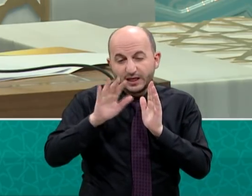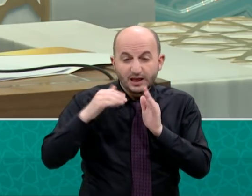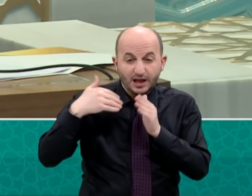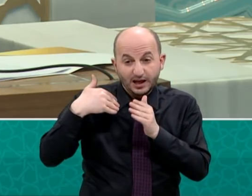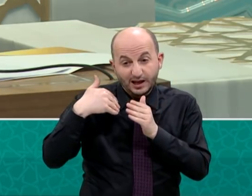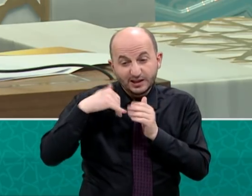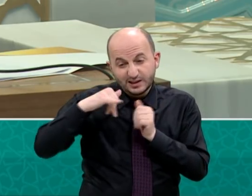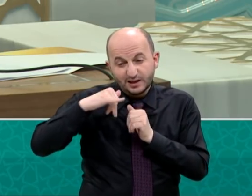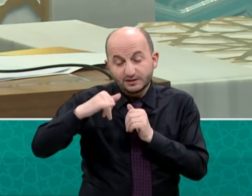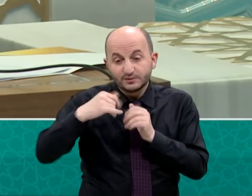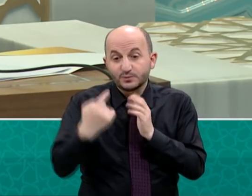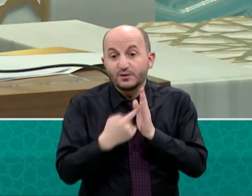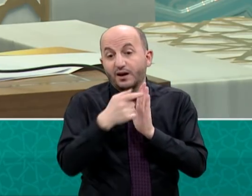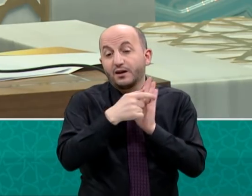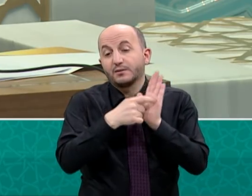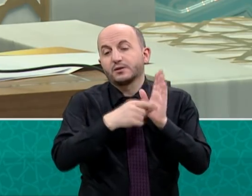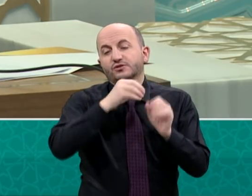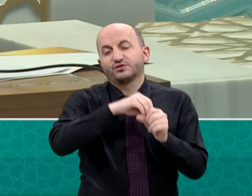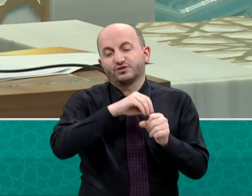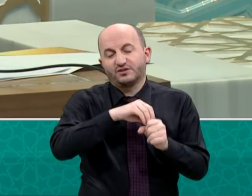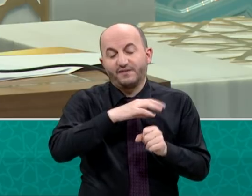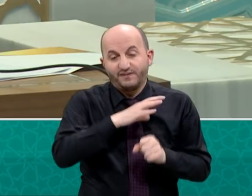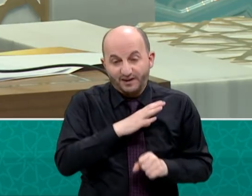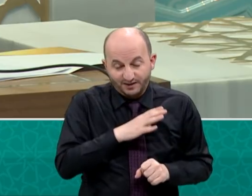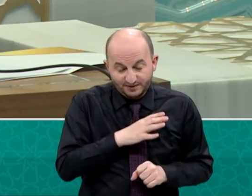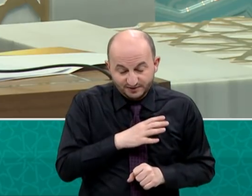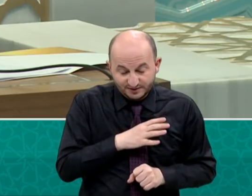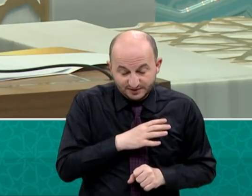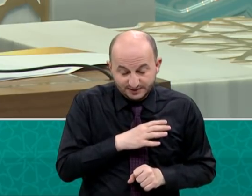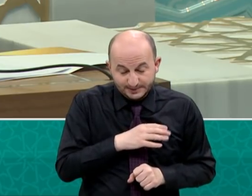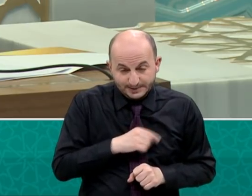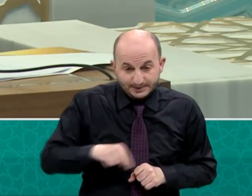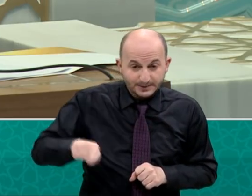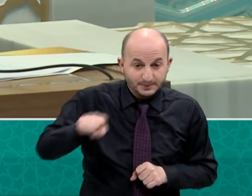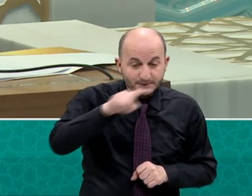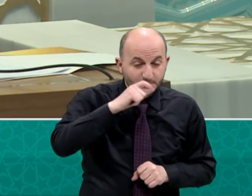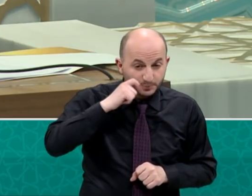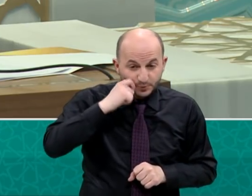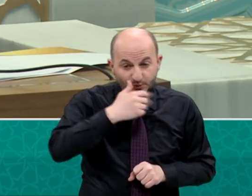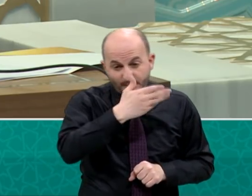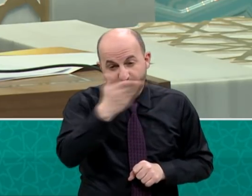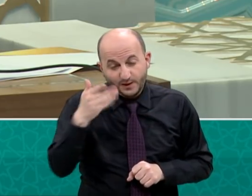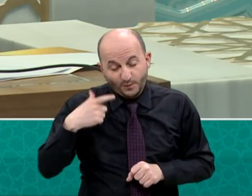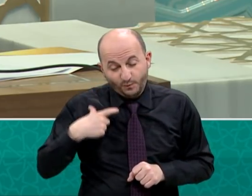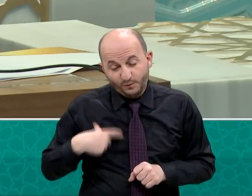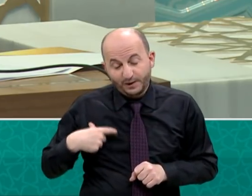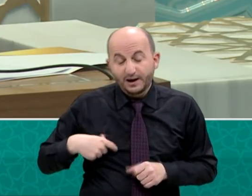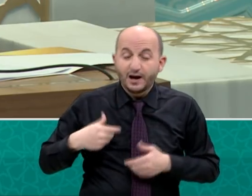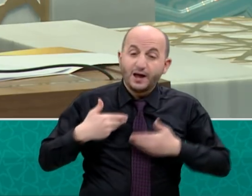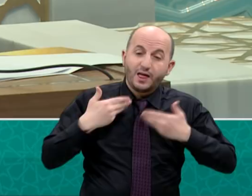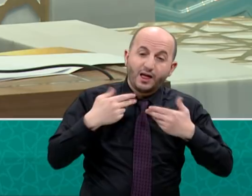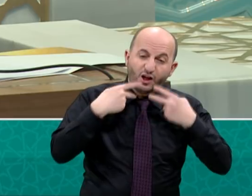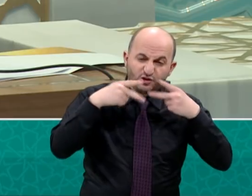ayet-i kerimede, ki bunların çoğunda biz müminleri tanımlıyor Allah-u Teala, ve